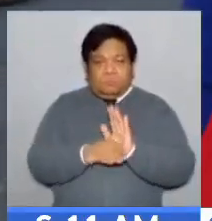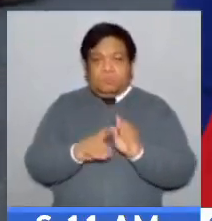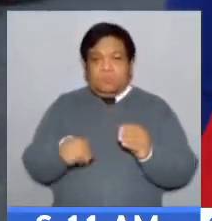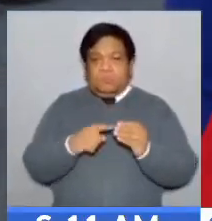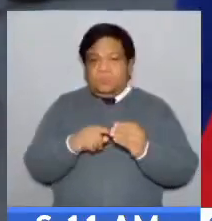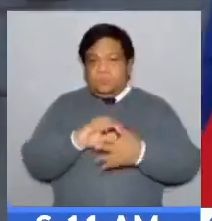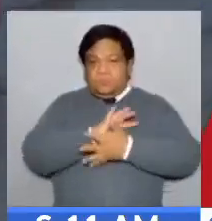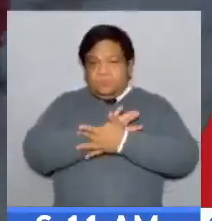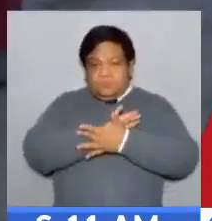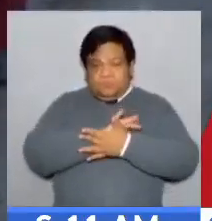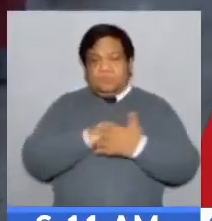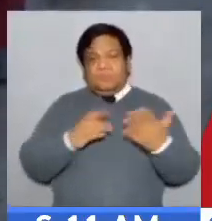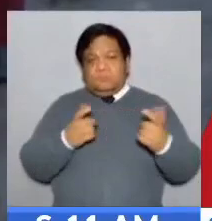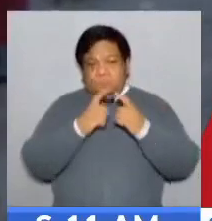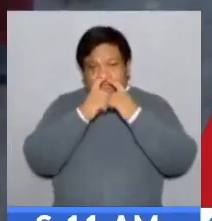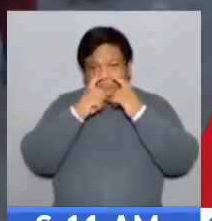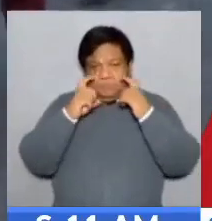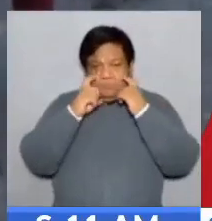syempre,